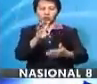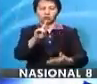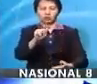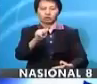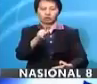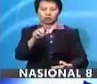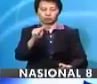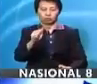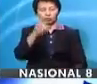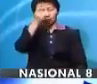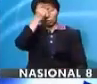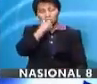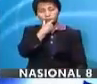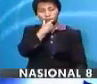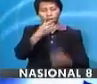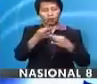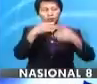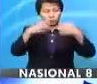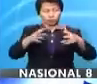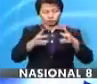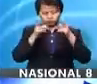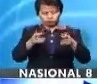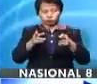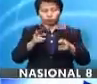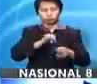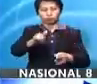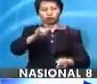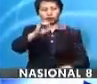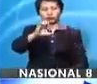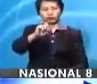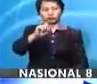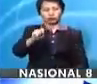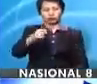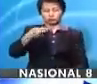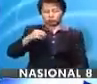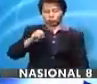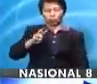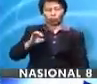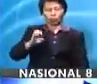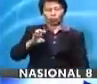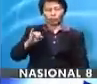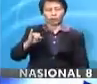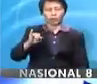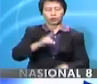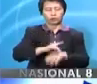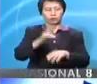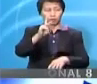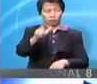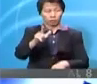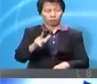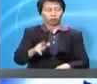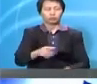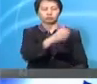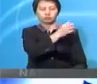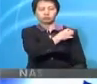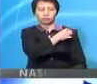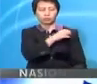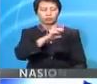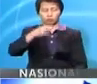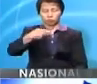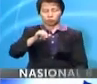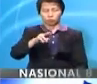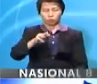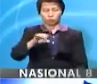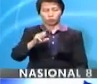Ahmad Syabri menjelaskannya selepas melancarkan jelajah ICT Huawei di Ibu Negara. Di majlis sama, Ketua Pegawai Eksekutif Huawei